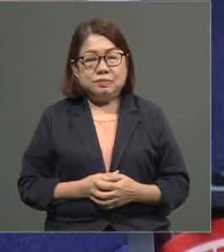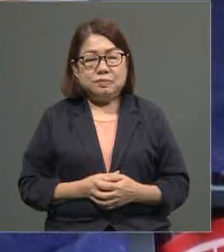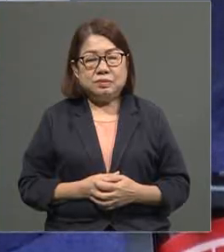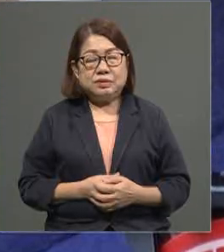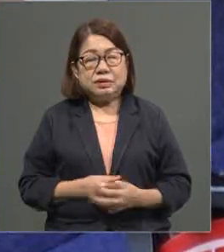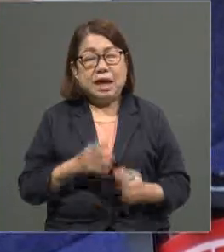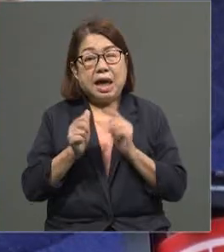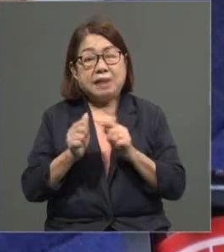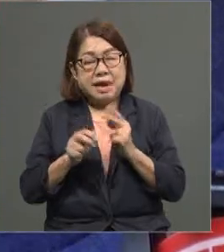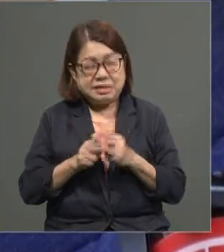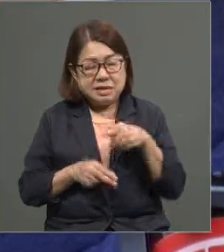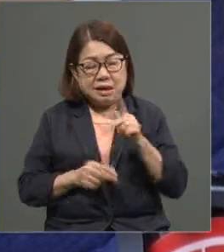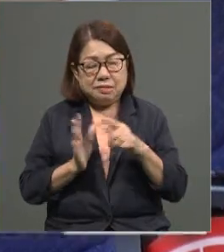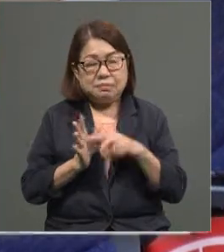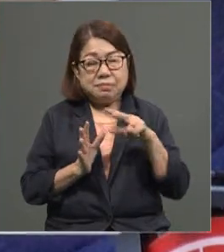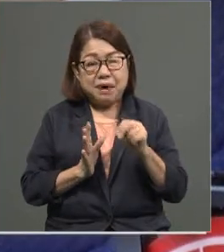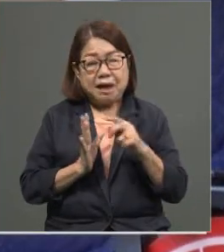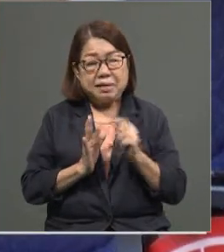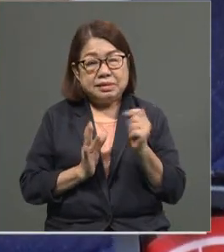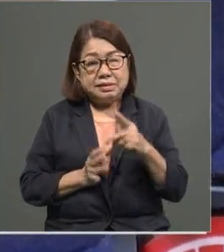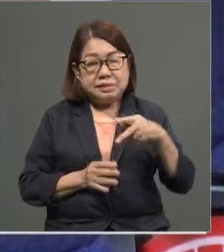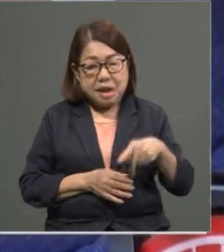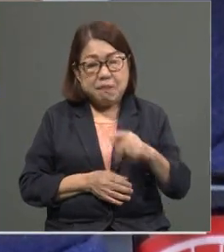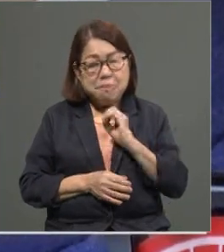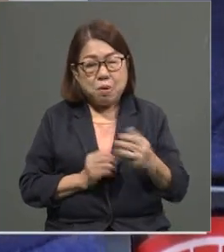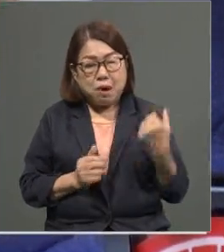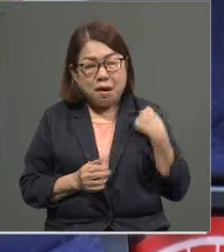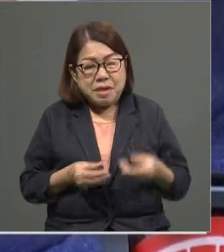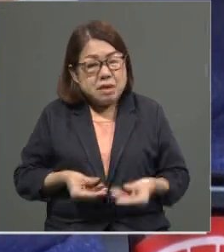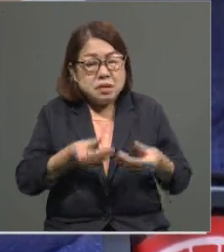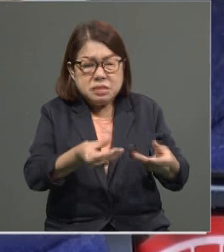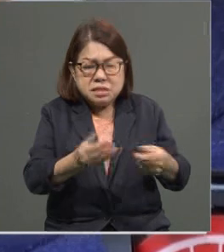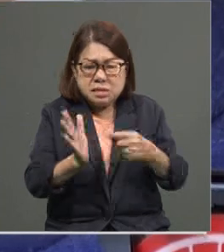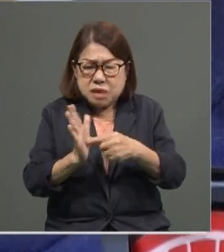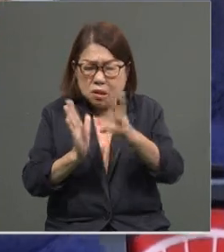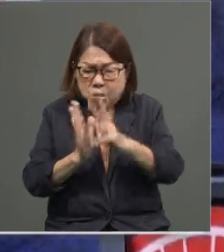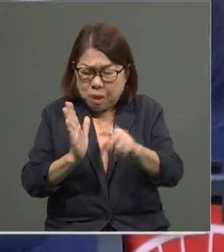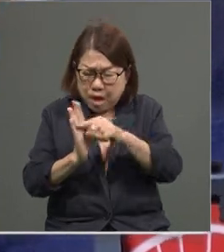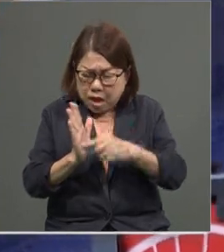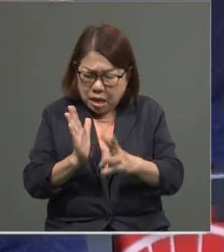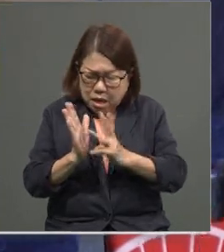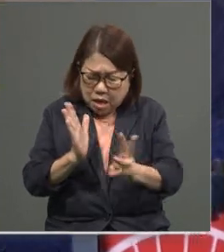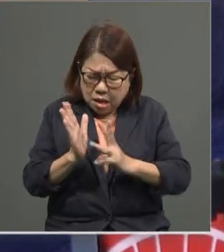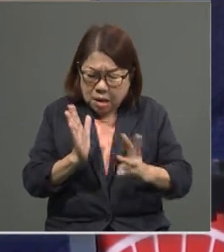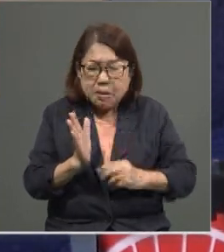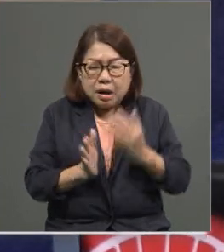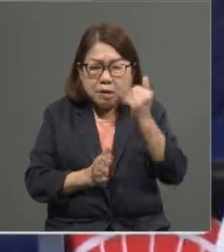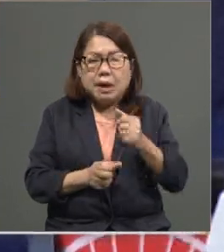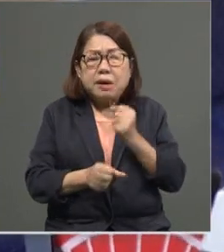หัวใจมันอยู่ตรงนี้แหละครับว่าตัดต่อมาทั้งหมดหรือยื่นไฟล์แบบนี้ไปเพื่ออะไรดัดแปลงไฟล์เพื่ออะ